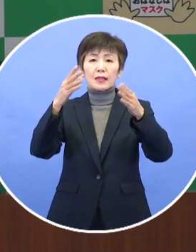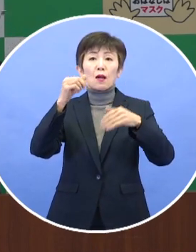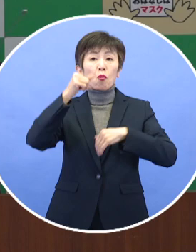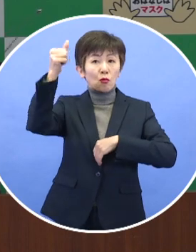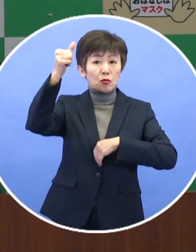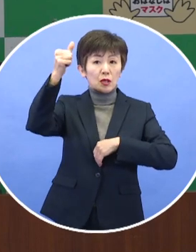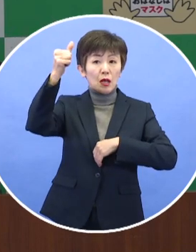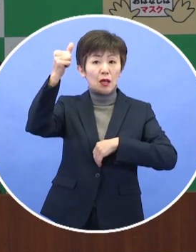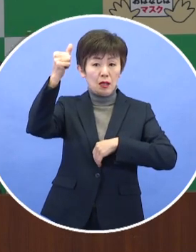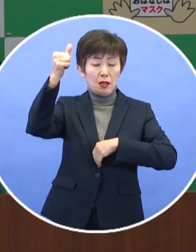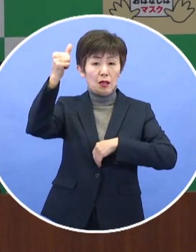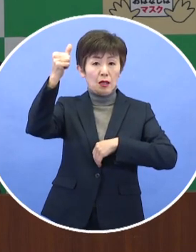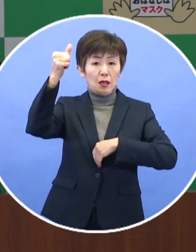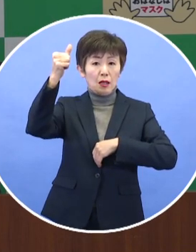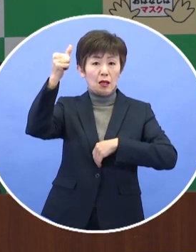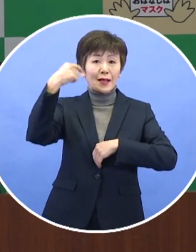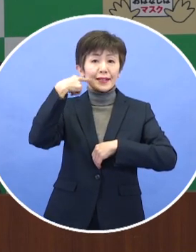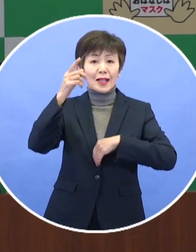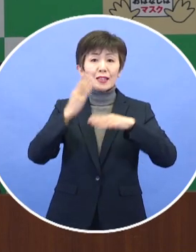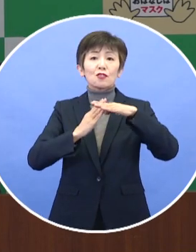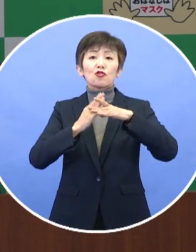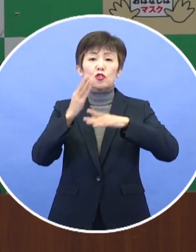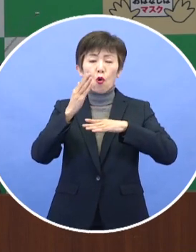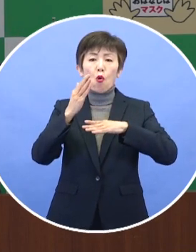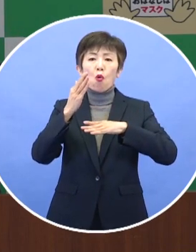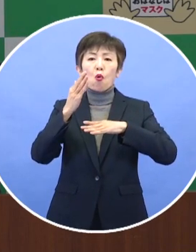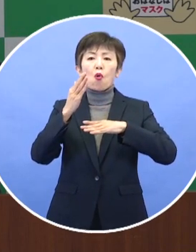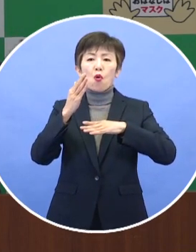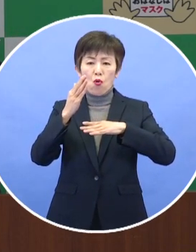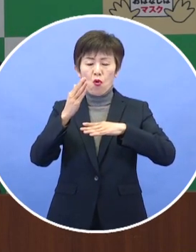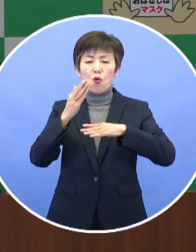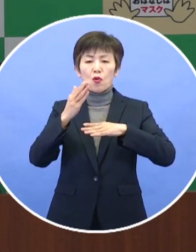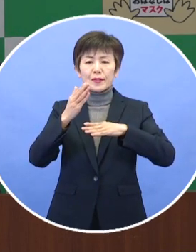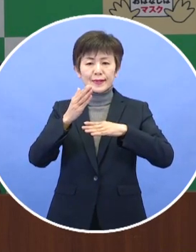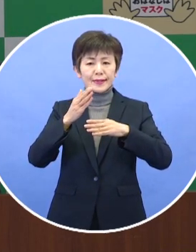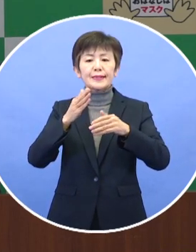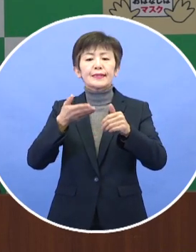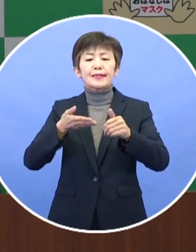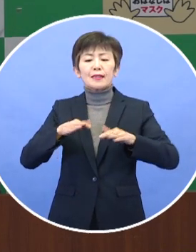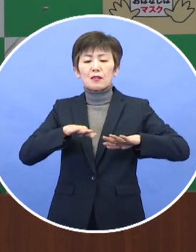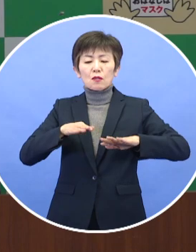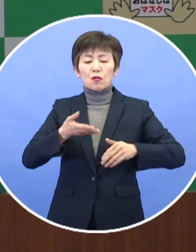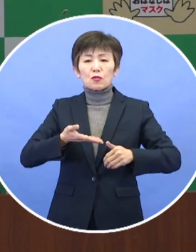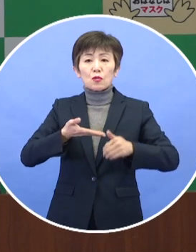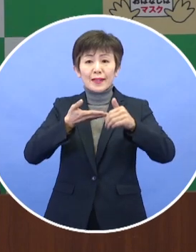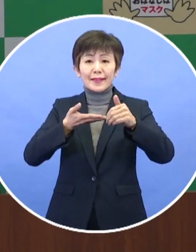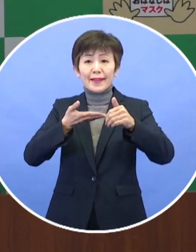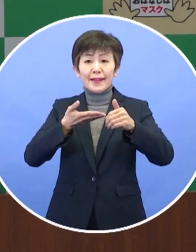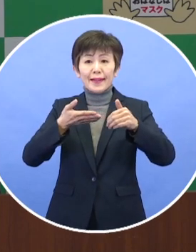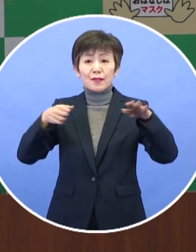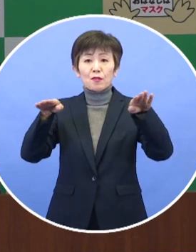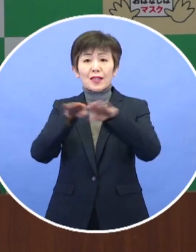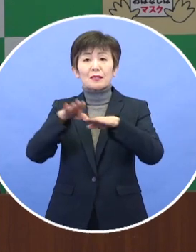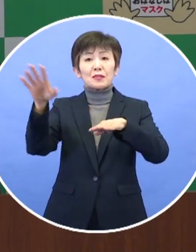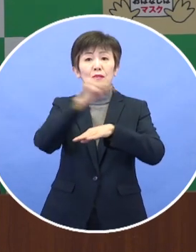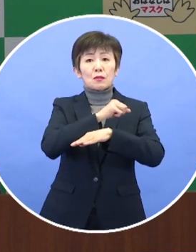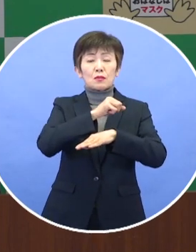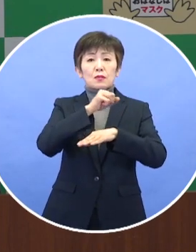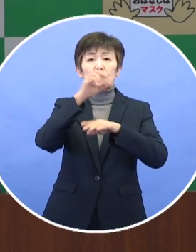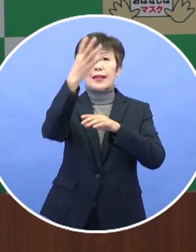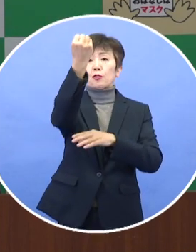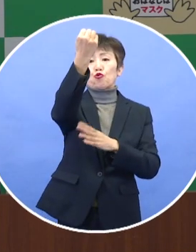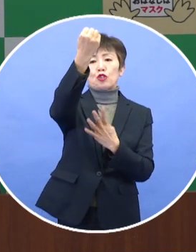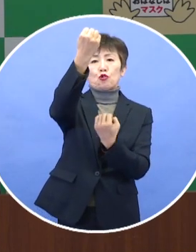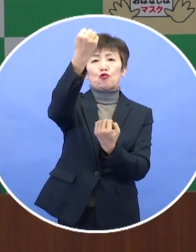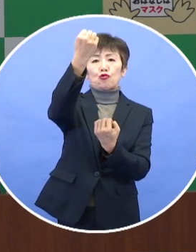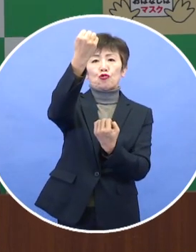が1ヶ月以上の育児休業を取ることを始めた、そういう方になりますので、3月の終わりに子ども